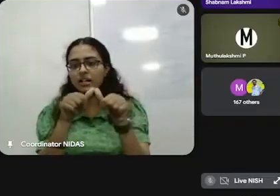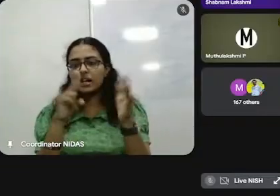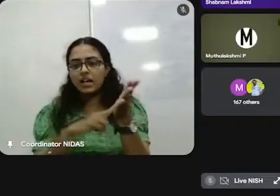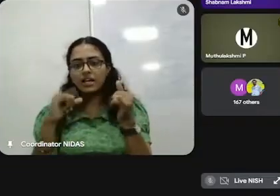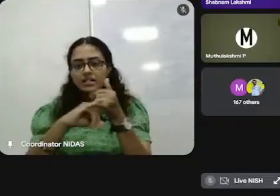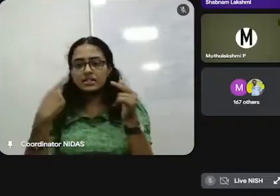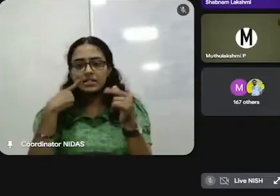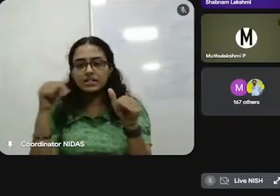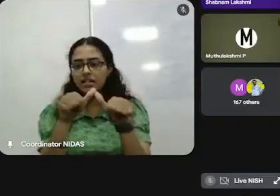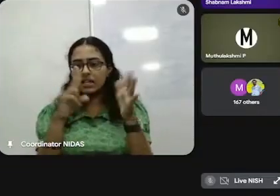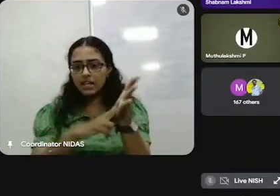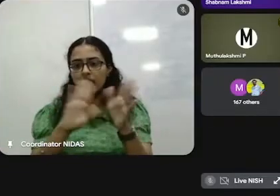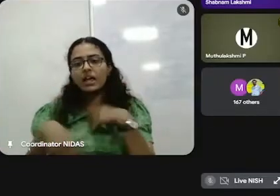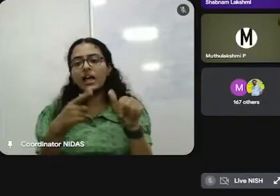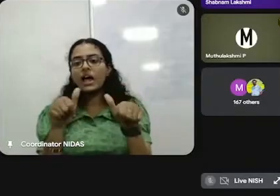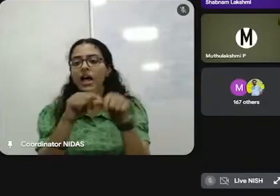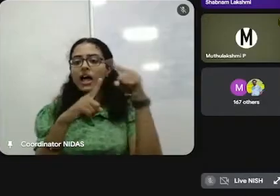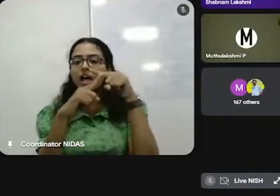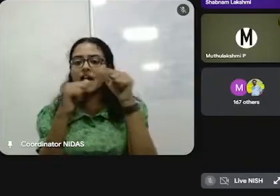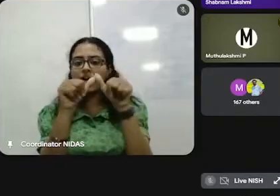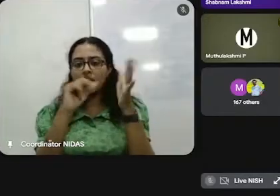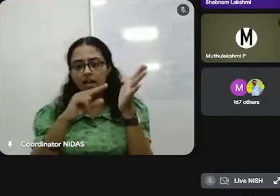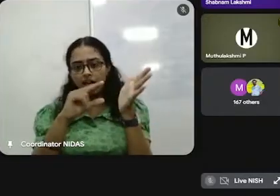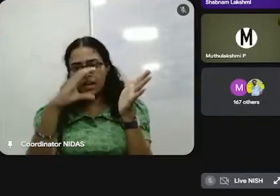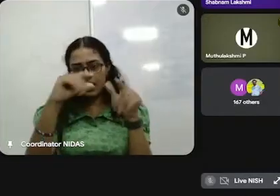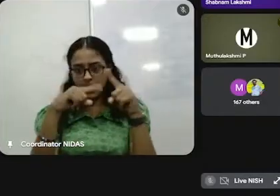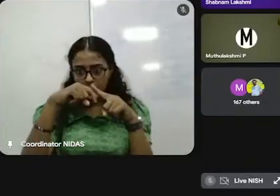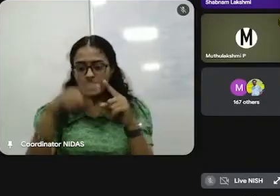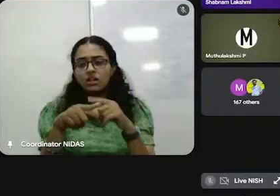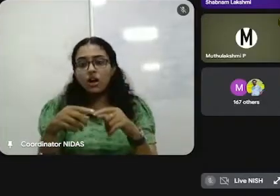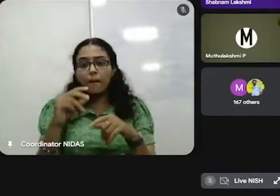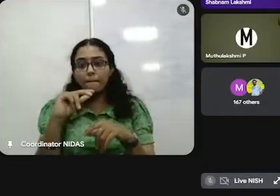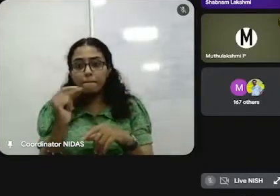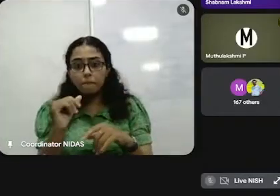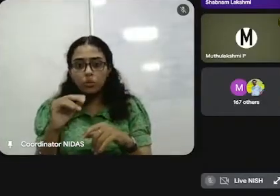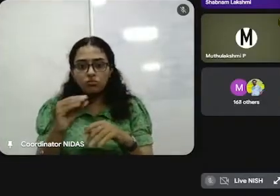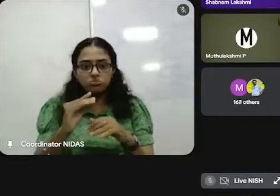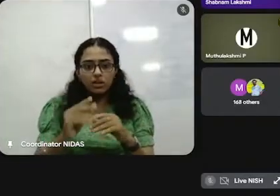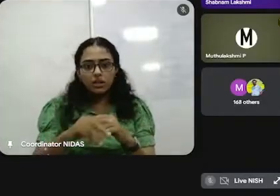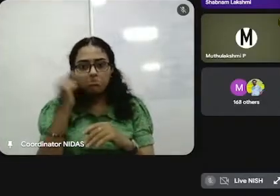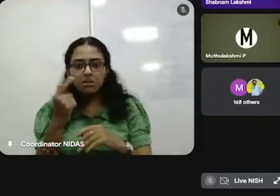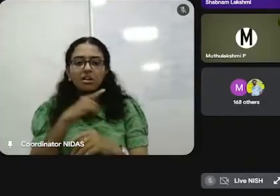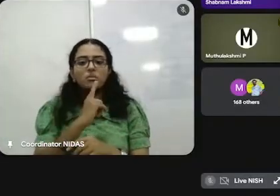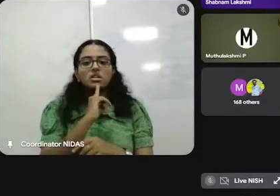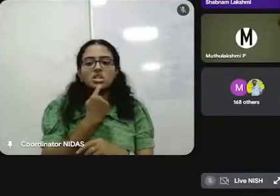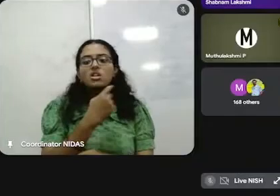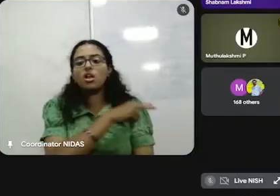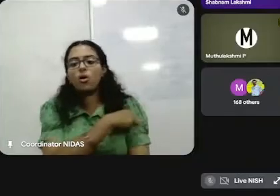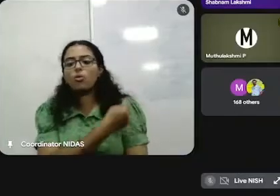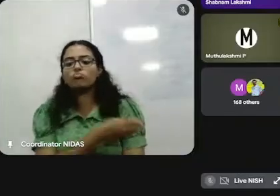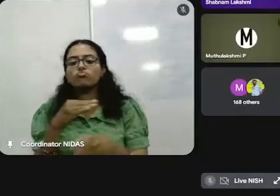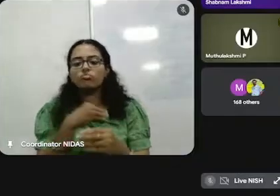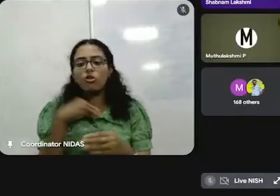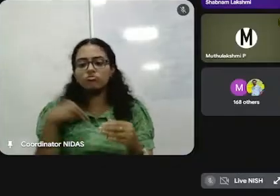ഒരു വാർണിംഗ് സൈൻ ആണ്, ഒരു മേജർ സ്ട്രോക്ക് വരാനുള്ളൊരു വാർണിംഗ് സൈൻ ആണ്. അപ്പൊ അങ്ങനെ കാണുമ്പോഴും എത്രയും പെട്ടെന്ന് നമ്മളൊരു